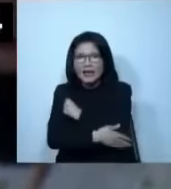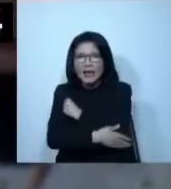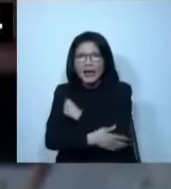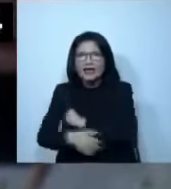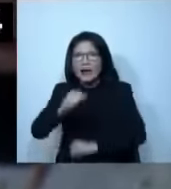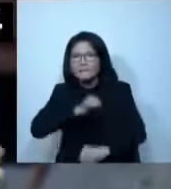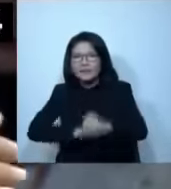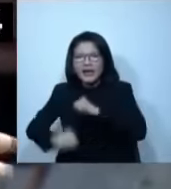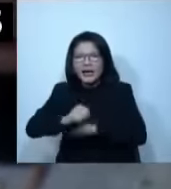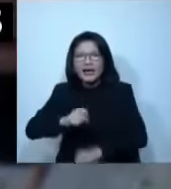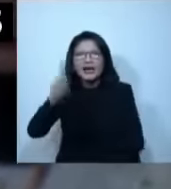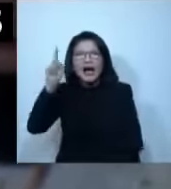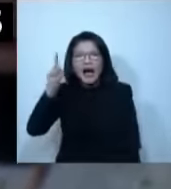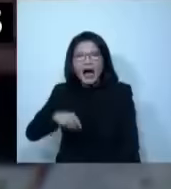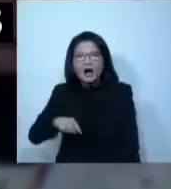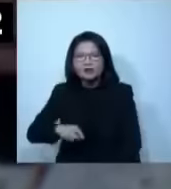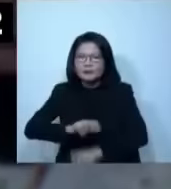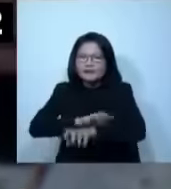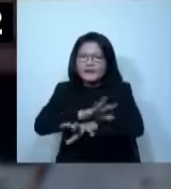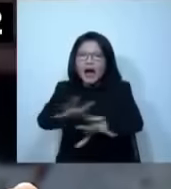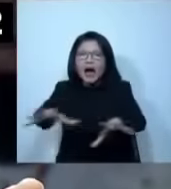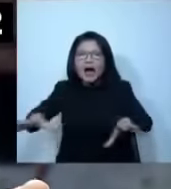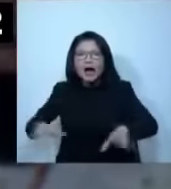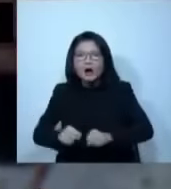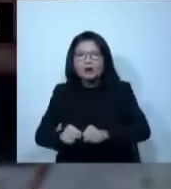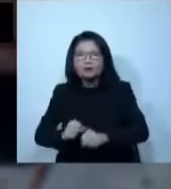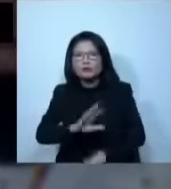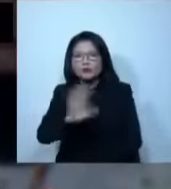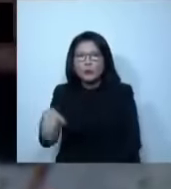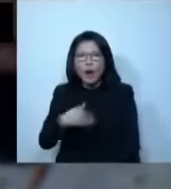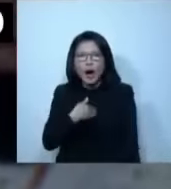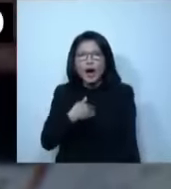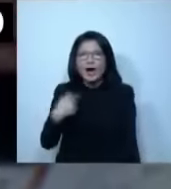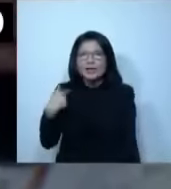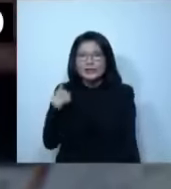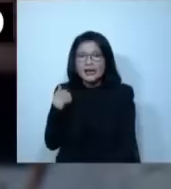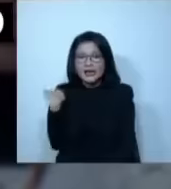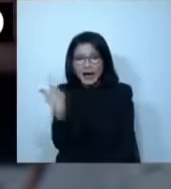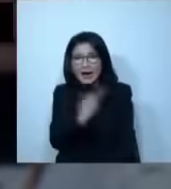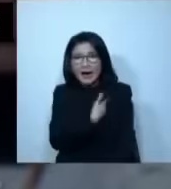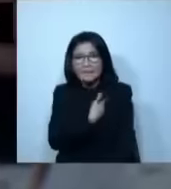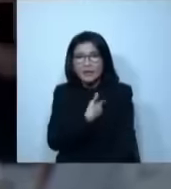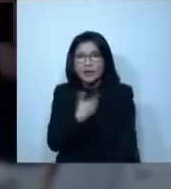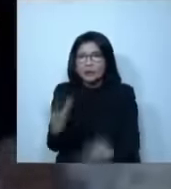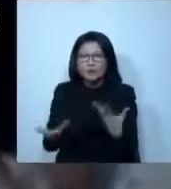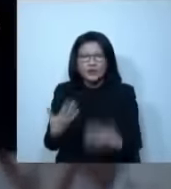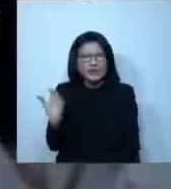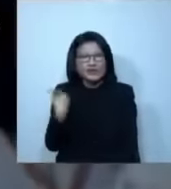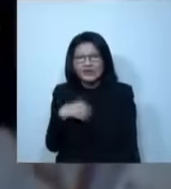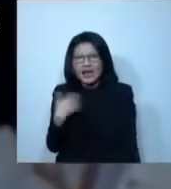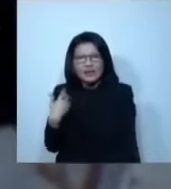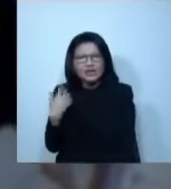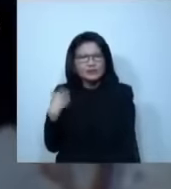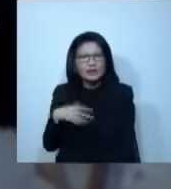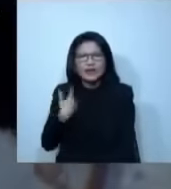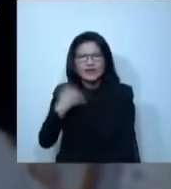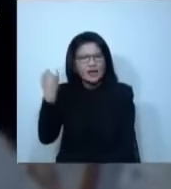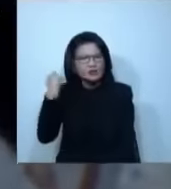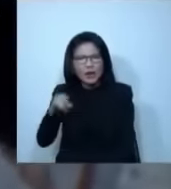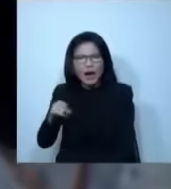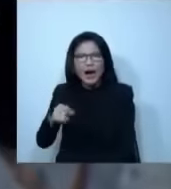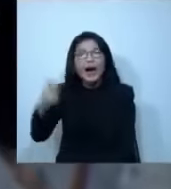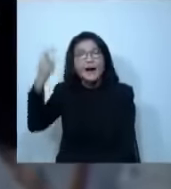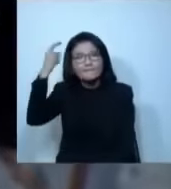penyelenggara yang harus menjangkau semua. Saya, kami mungkin tidak suka, mungkin tidak setuju dengan pikiran